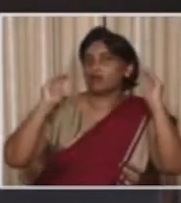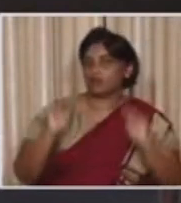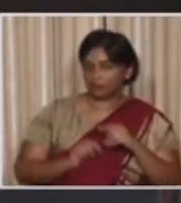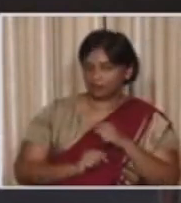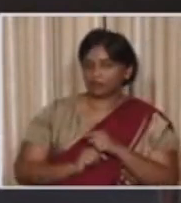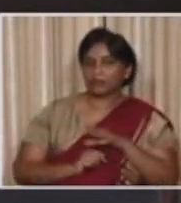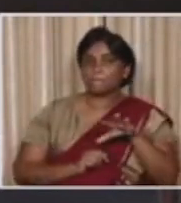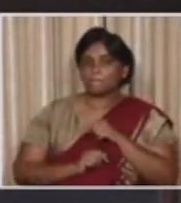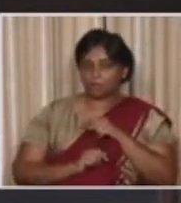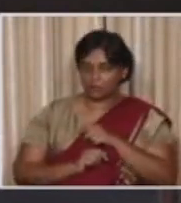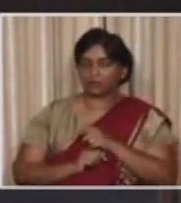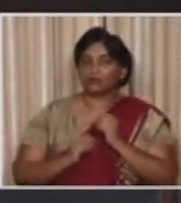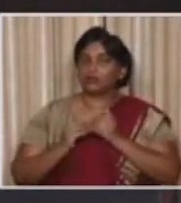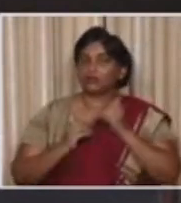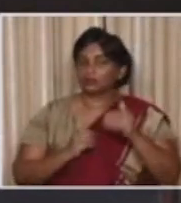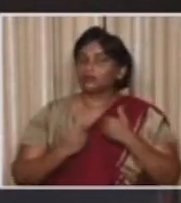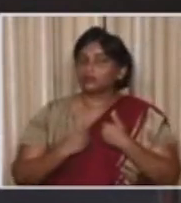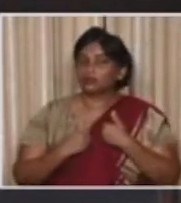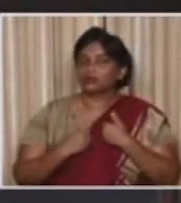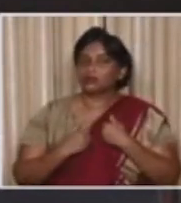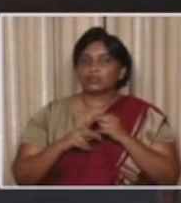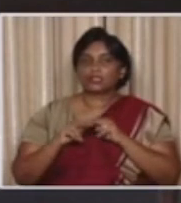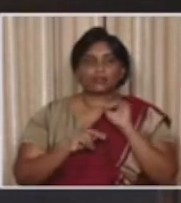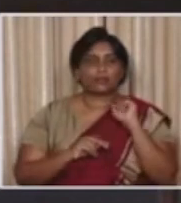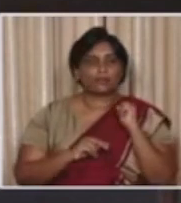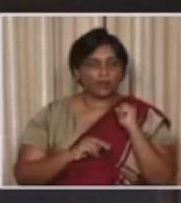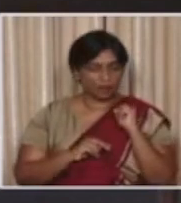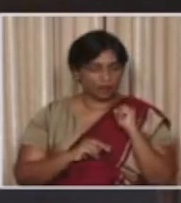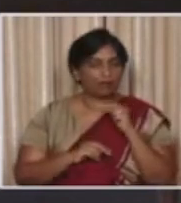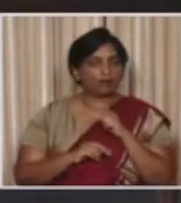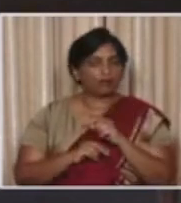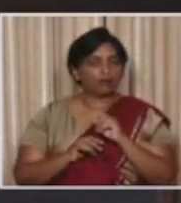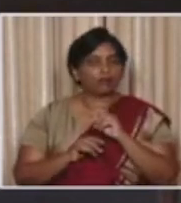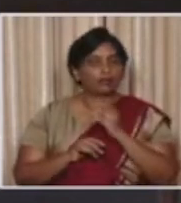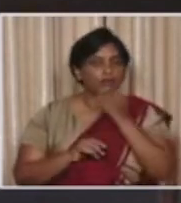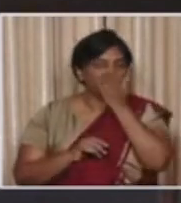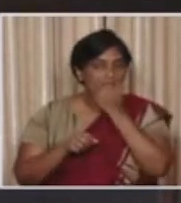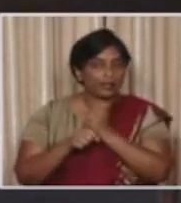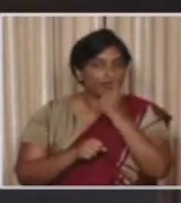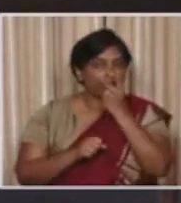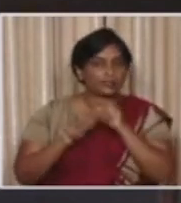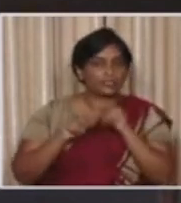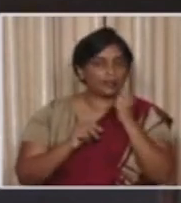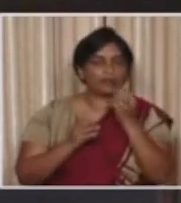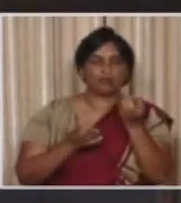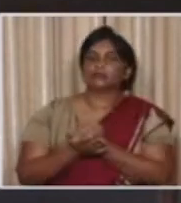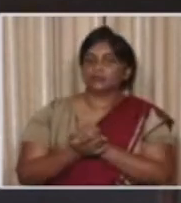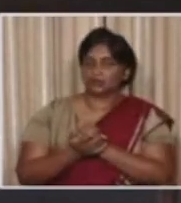තිබුණා පරිභෝජනය. ඊට පස්සේ අපු 150ක් අපි ඒ හැම සීනි ග්‍රෑම් එකකටම ගැහුවා.